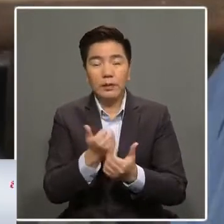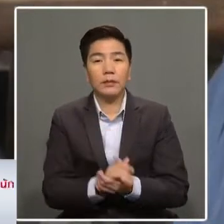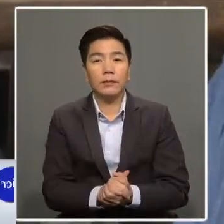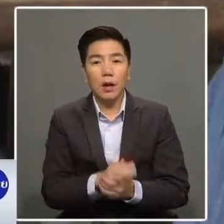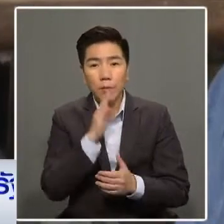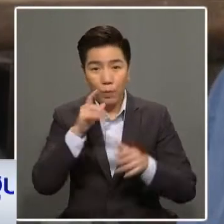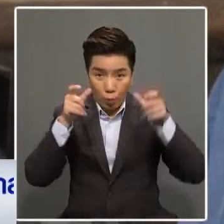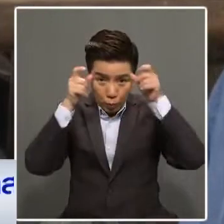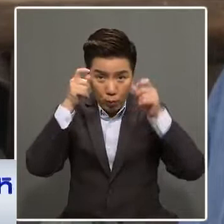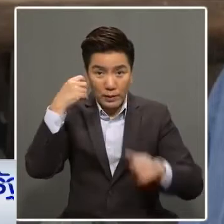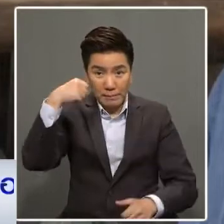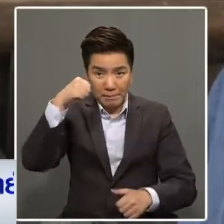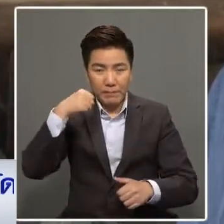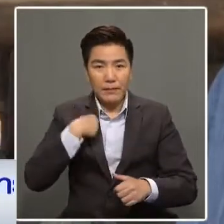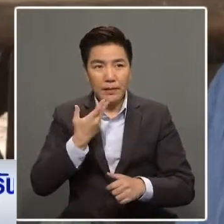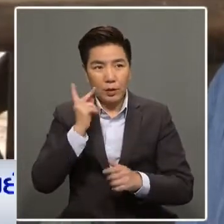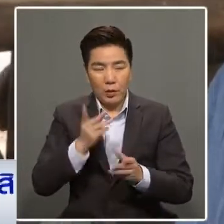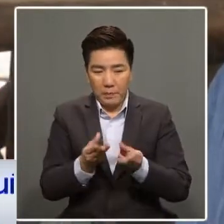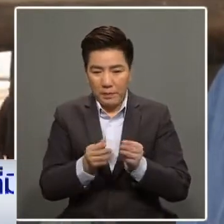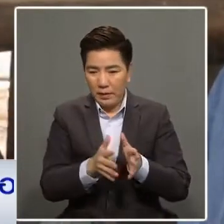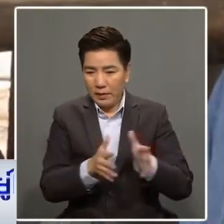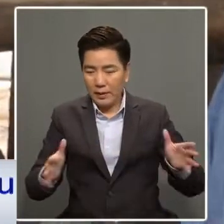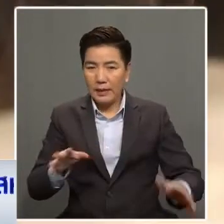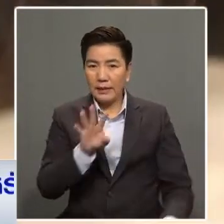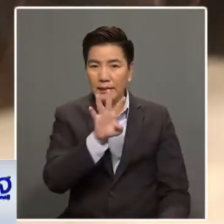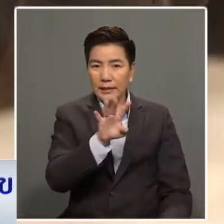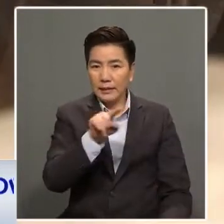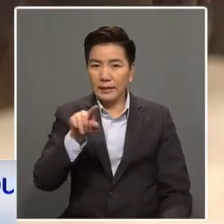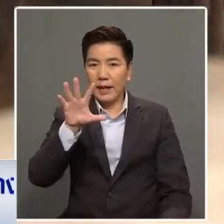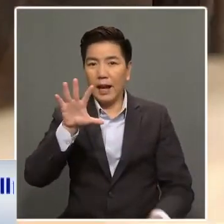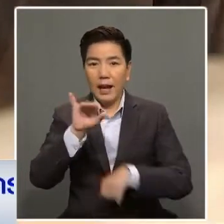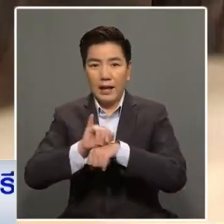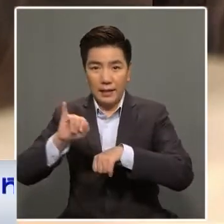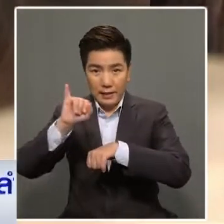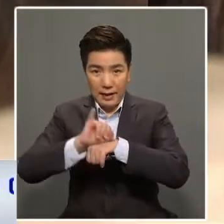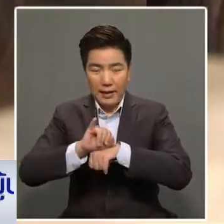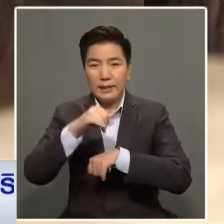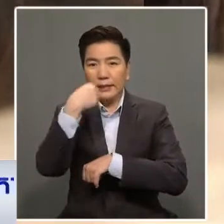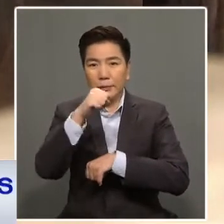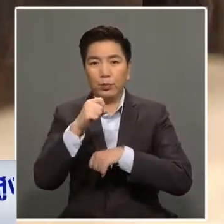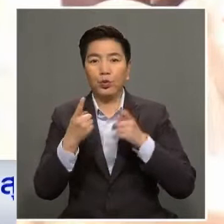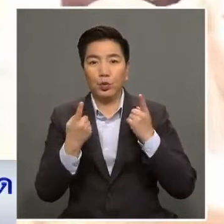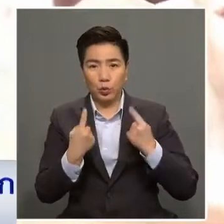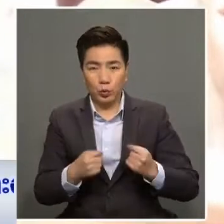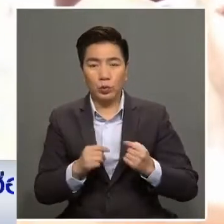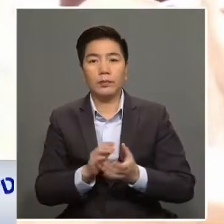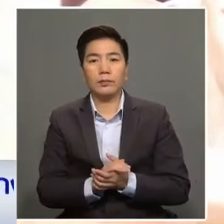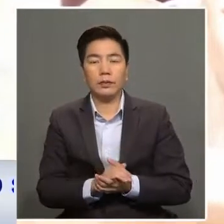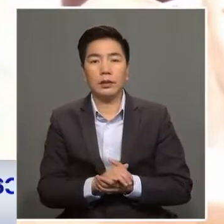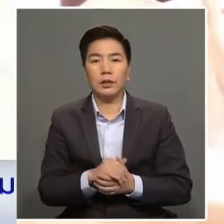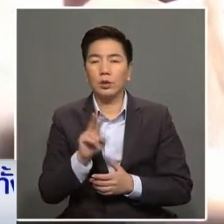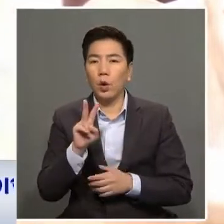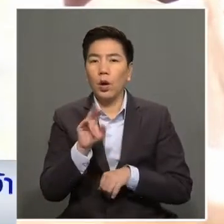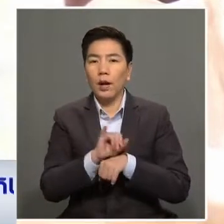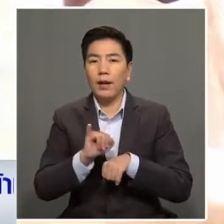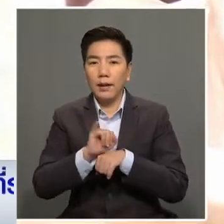วัว10ตัวเนี่ยเราควรจะมีพื้นที่สัก4ไร่5ไร ่โอ้4ไร่5ไร่ต่อ10ตัว ครับ สัก10ถ้าไร่2ไร่นี่ล่ะ